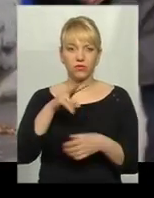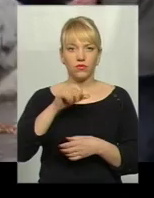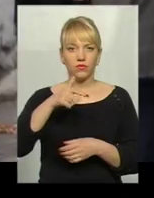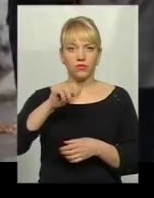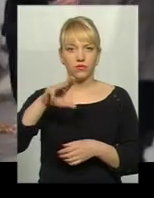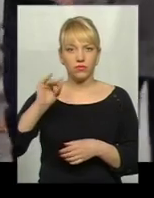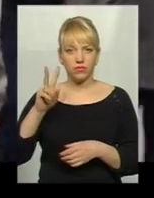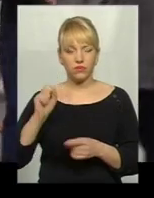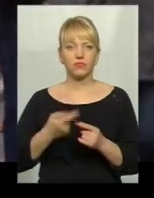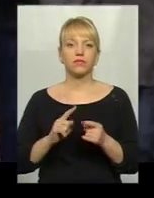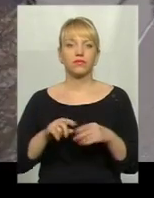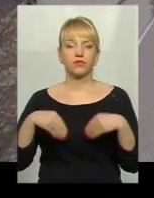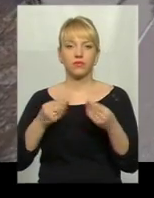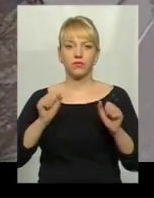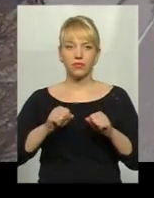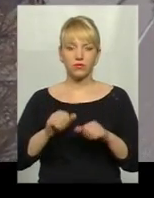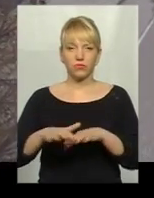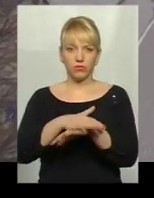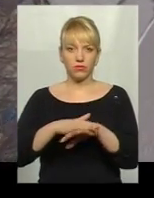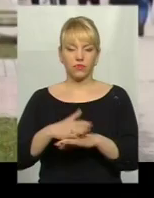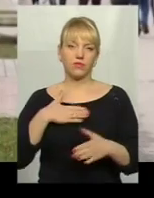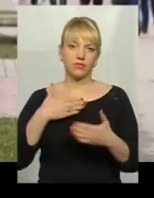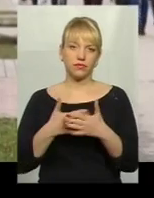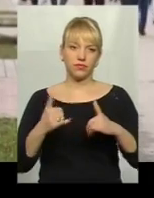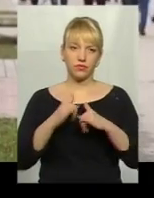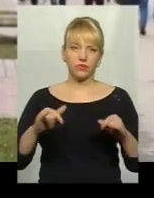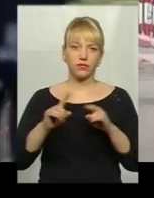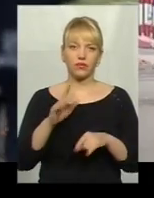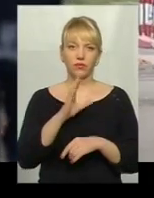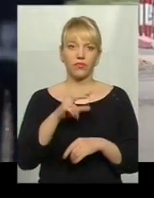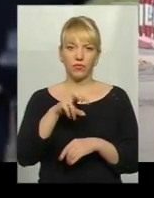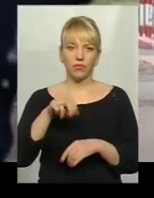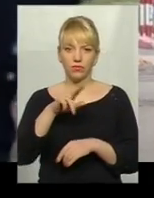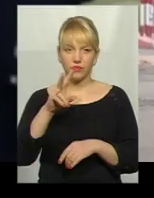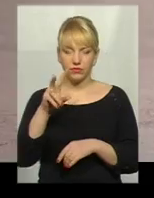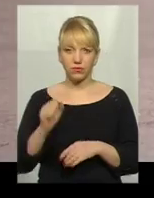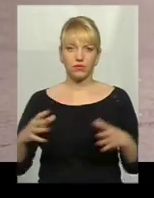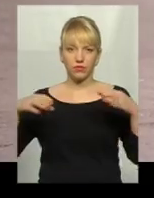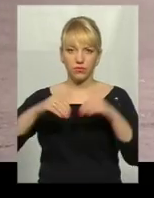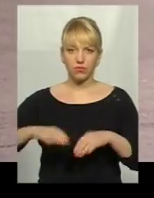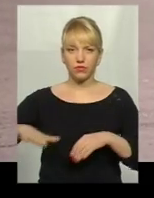Це дає змогу громаді активно розвиватися. А щоб Волочиську об'єднану